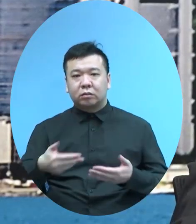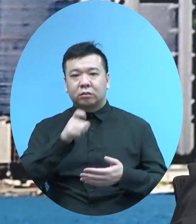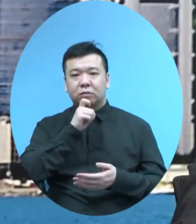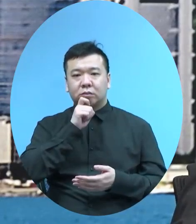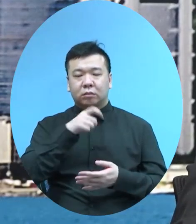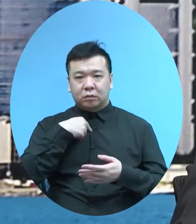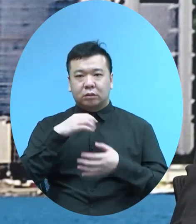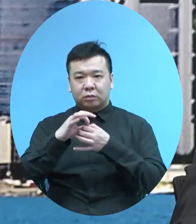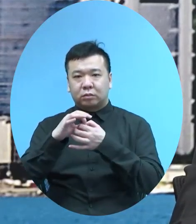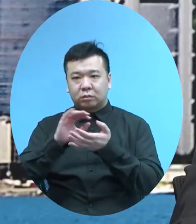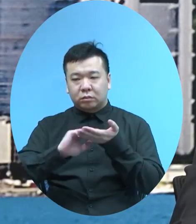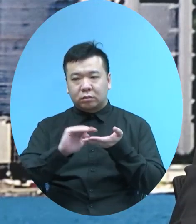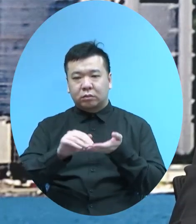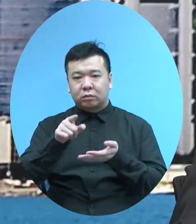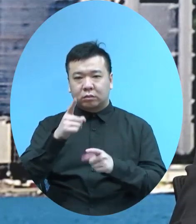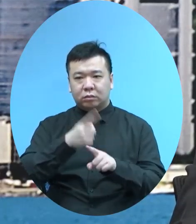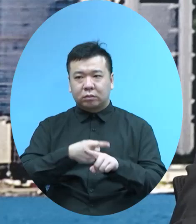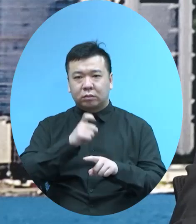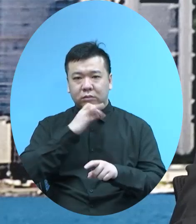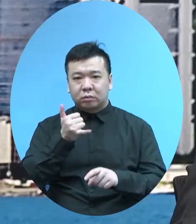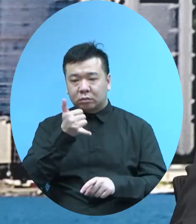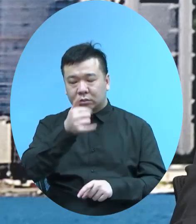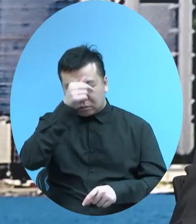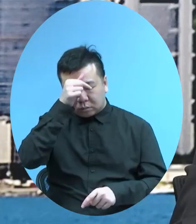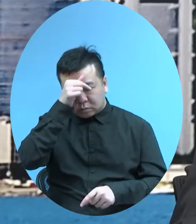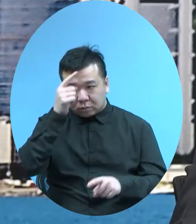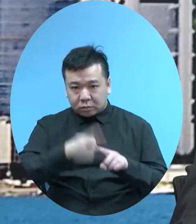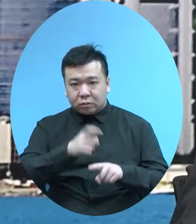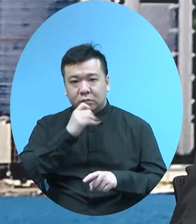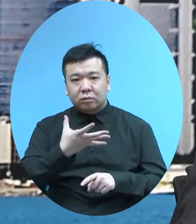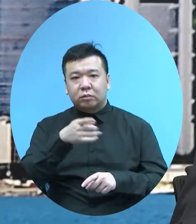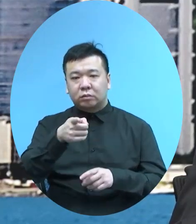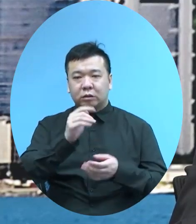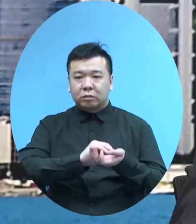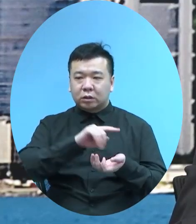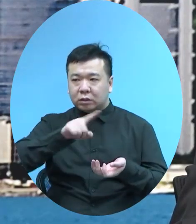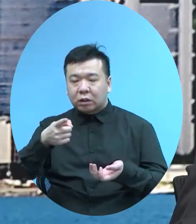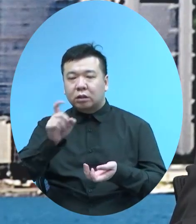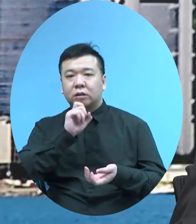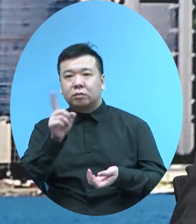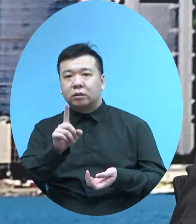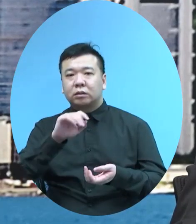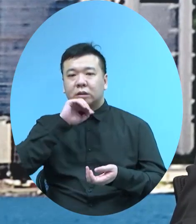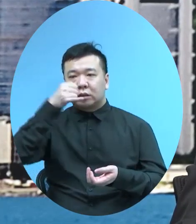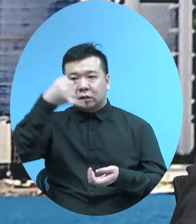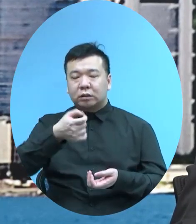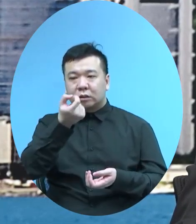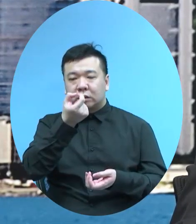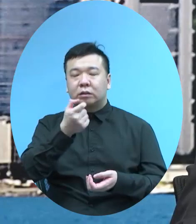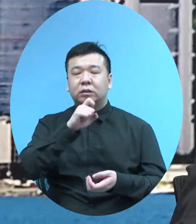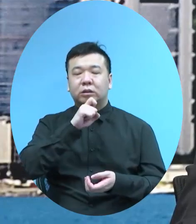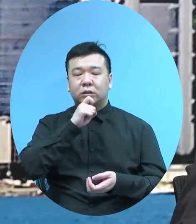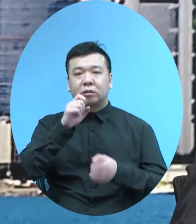同佢核實到究竟係咪真係睇過佢啊？佢其他病人係邊啲？咁我哋稍後就會公布嗰個地址咁樣